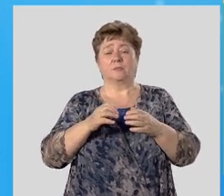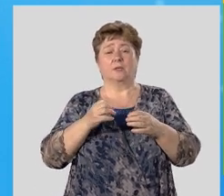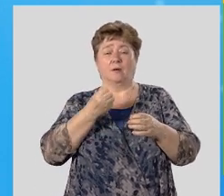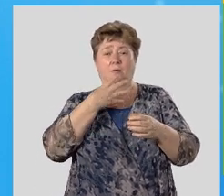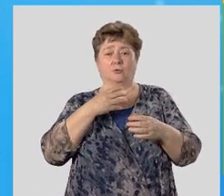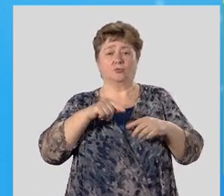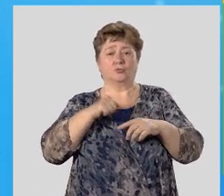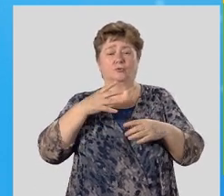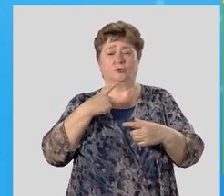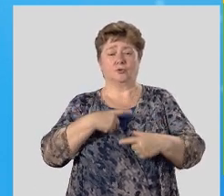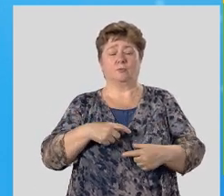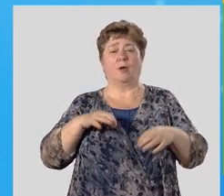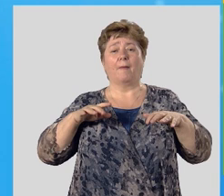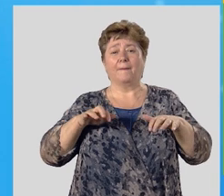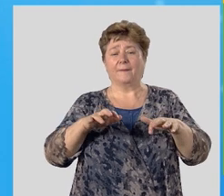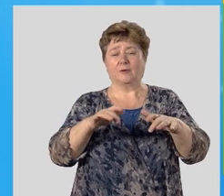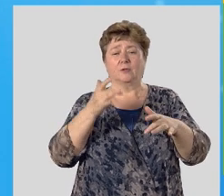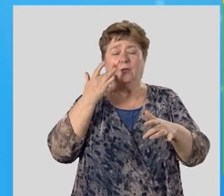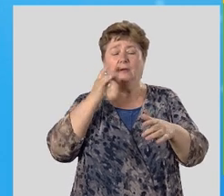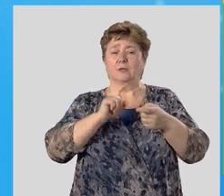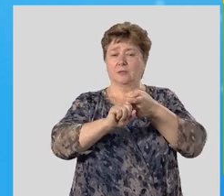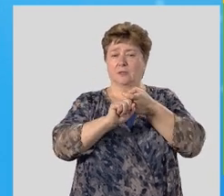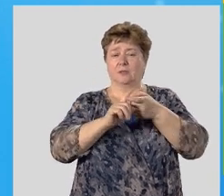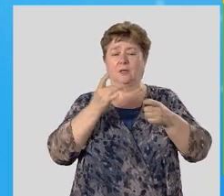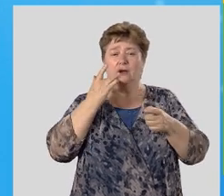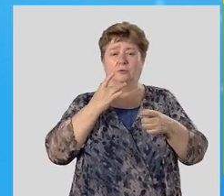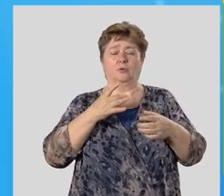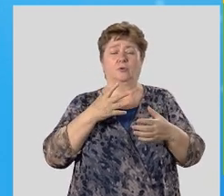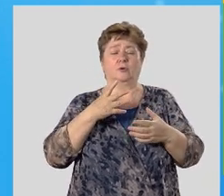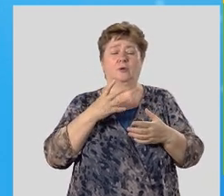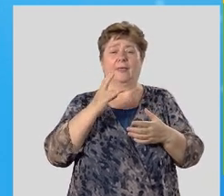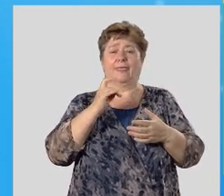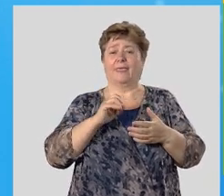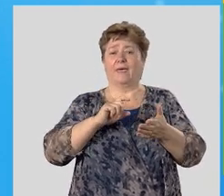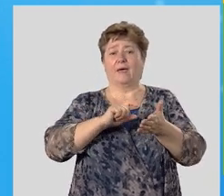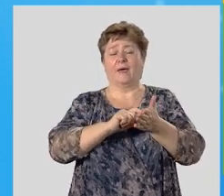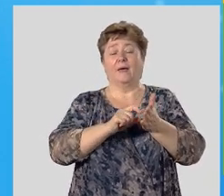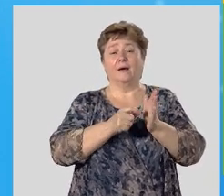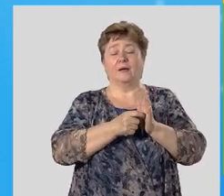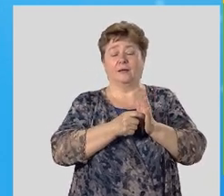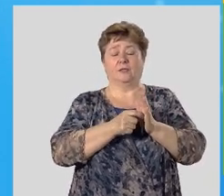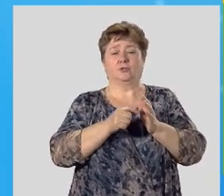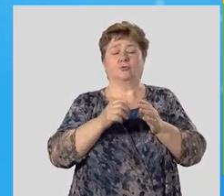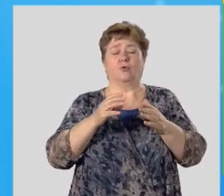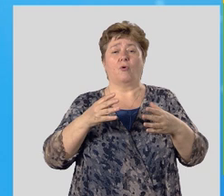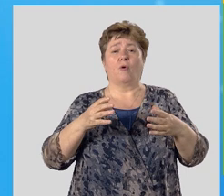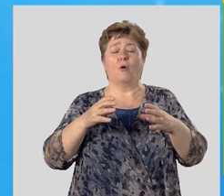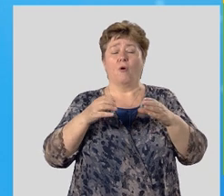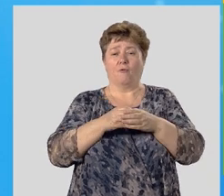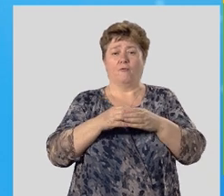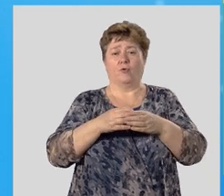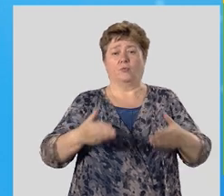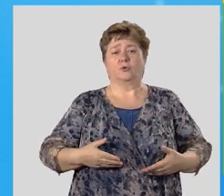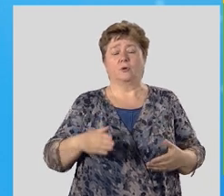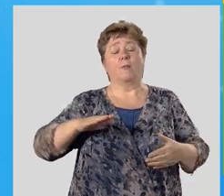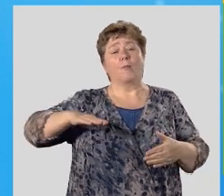вирусы, например, которые представляют собой неклеточную форму жизни. Но мы